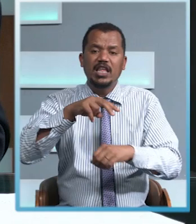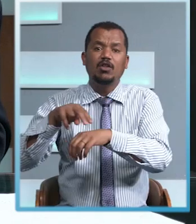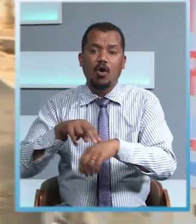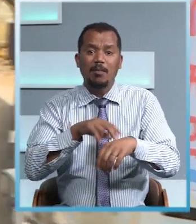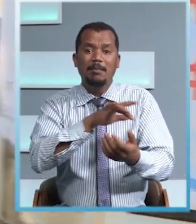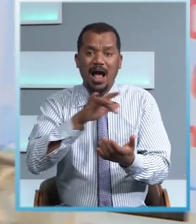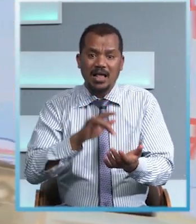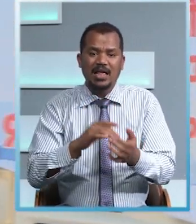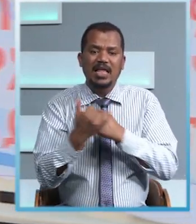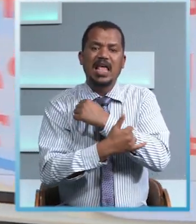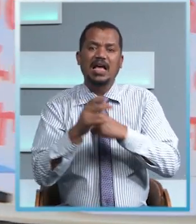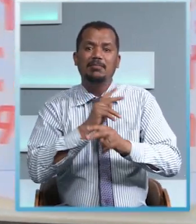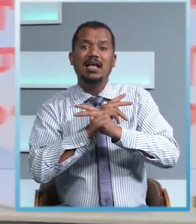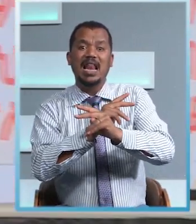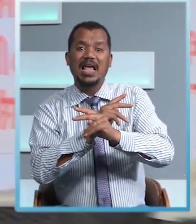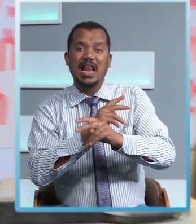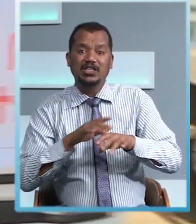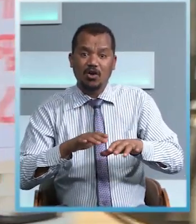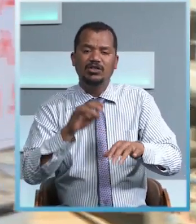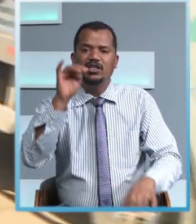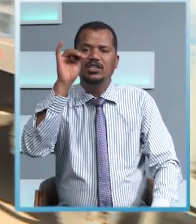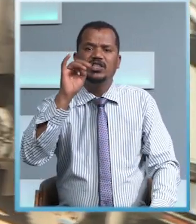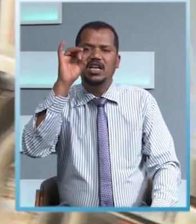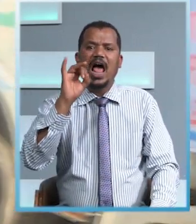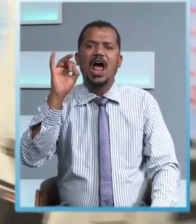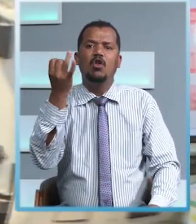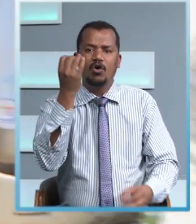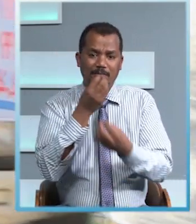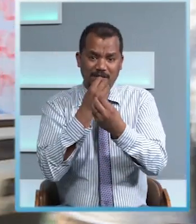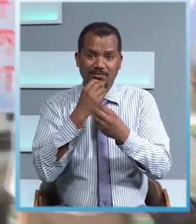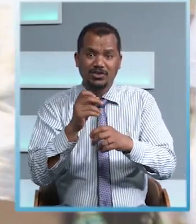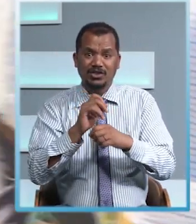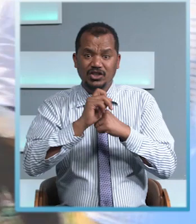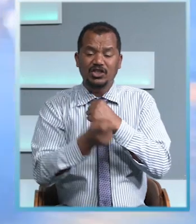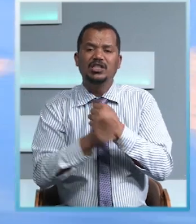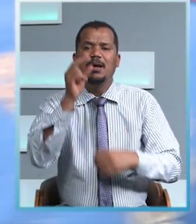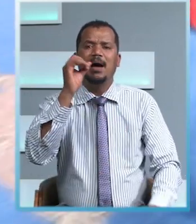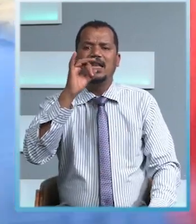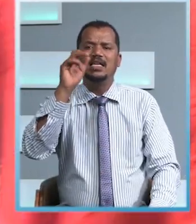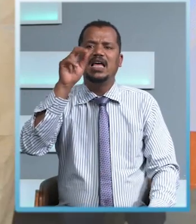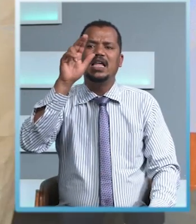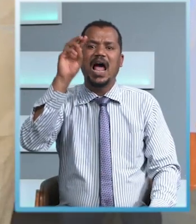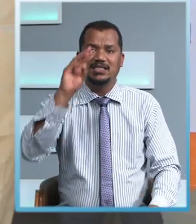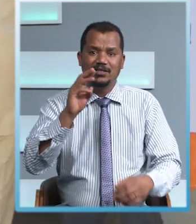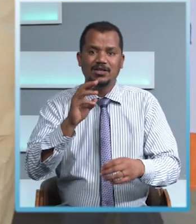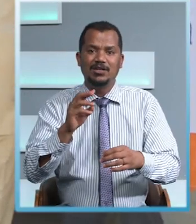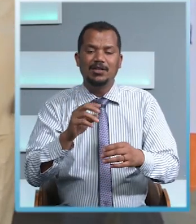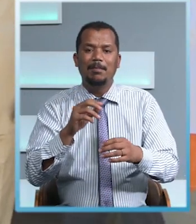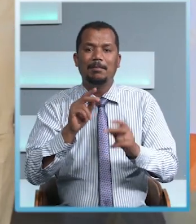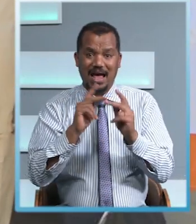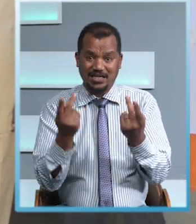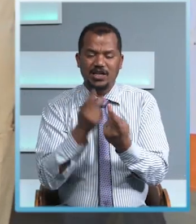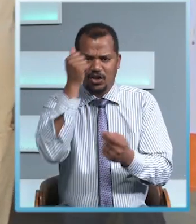ድርጅቶችና የተቋማቶቹ መካከል የሀገር መከላከያ ሰራዊት፣ የጭላሎ ፉድ ኮምፕሌክስና የባልደራስ ለእውነተኛ ዲሞክራሲ ፓርቲ